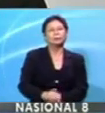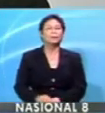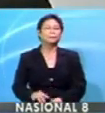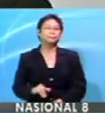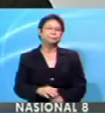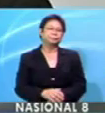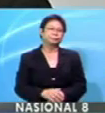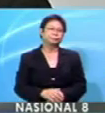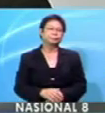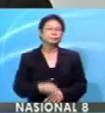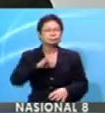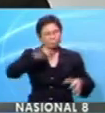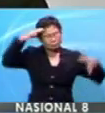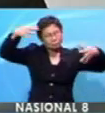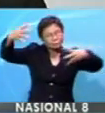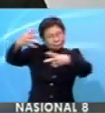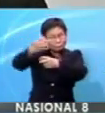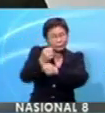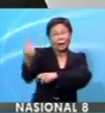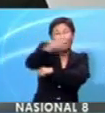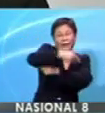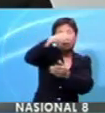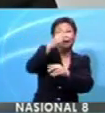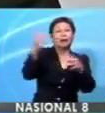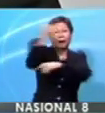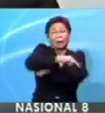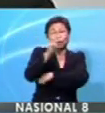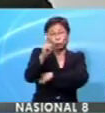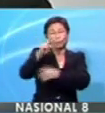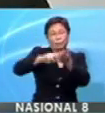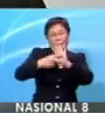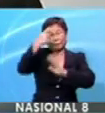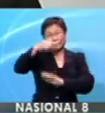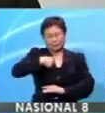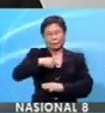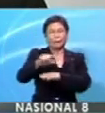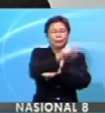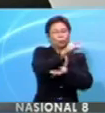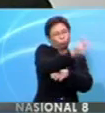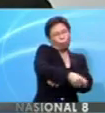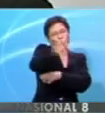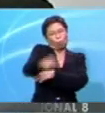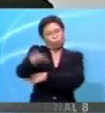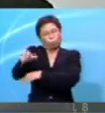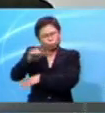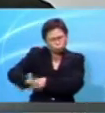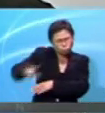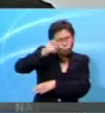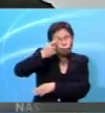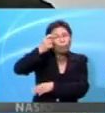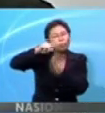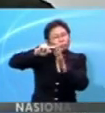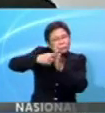dapat simpulkan ini untuk Kal hari kedua ini bermakna bagi saya pengguna telah mula